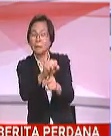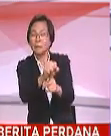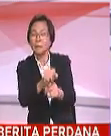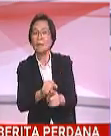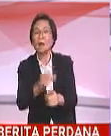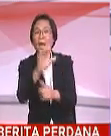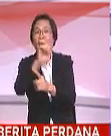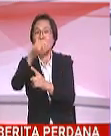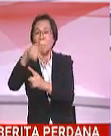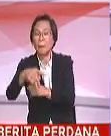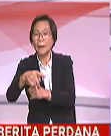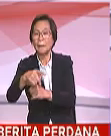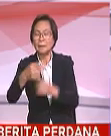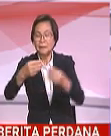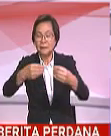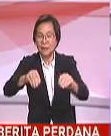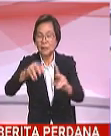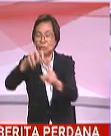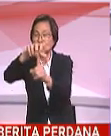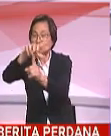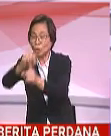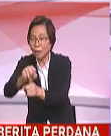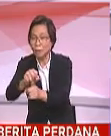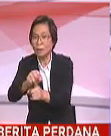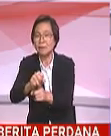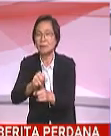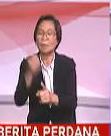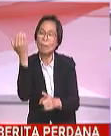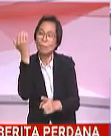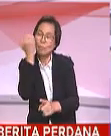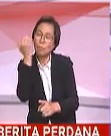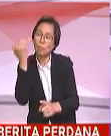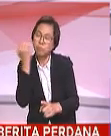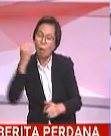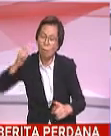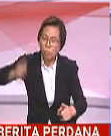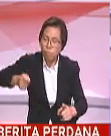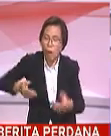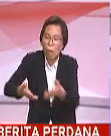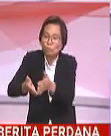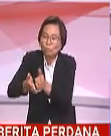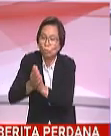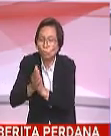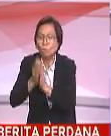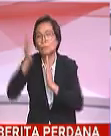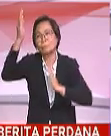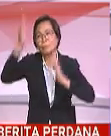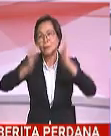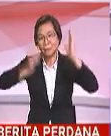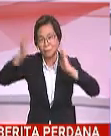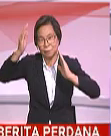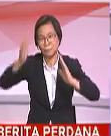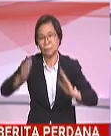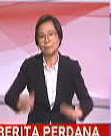aplikasi My Sales Tracker dan Tribunal Tuntutan Pengguna Malaysia.